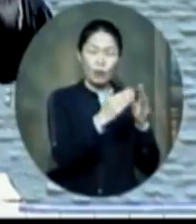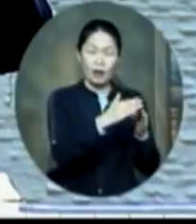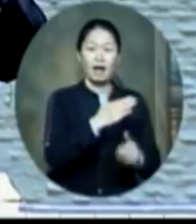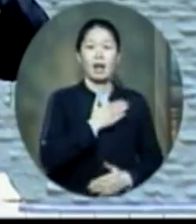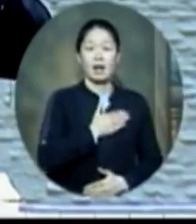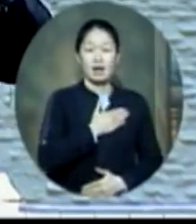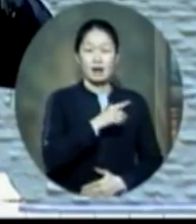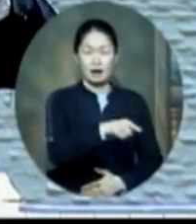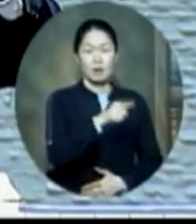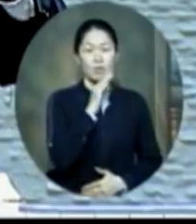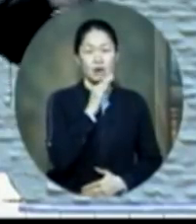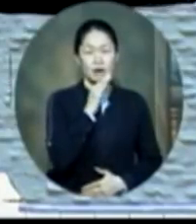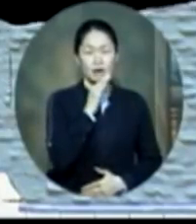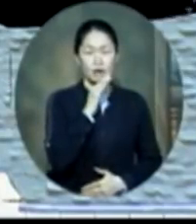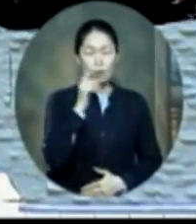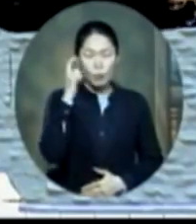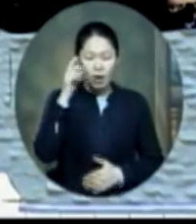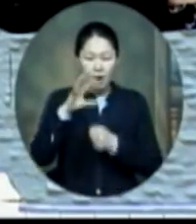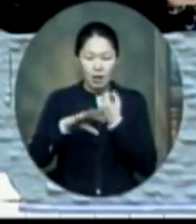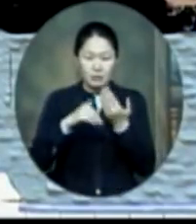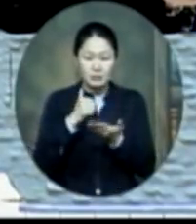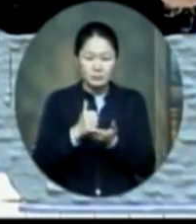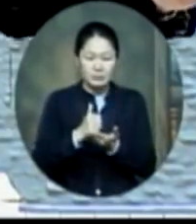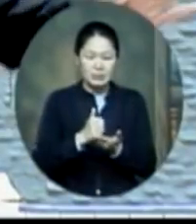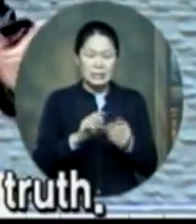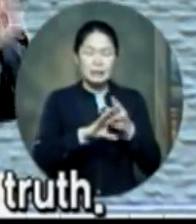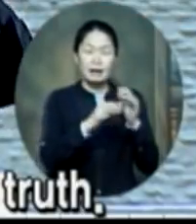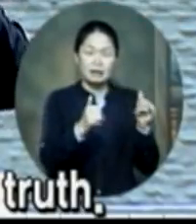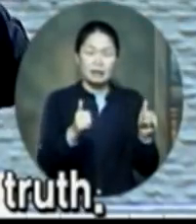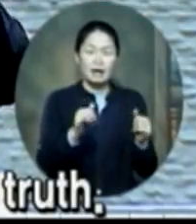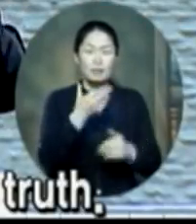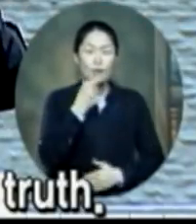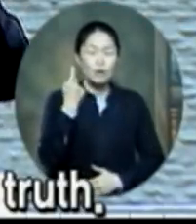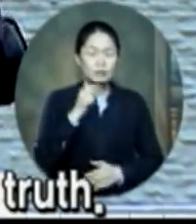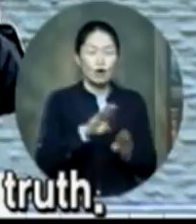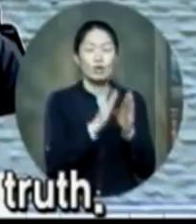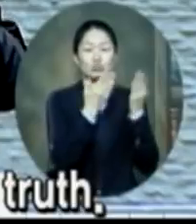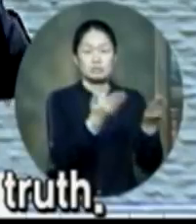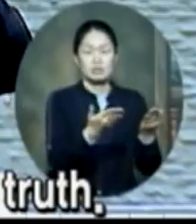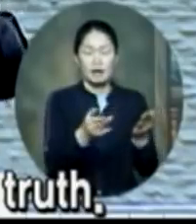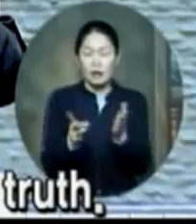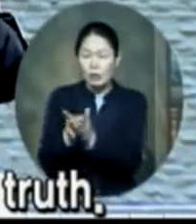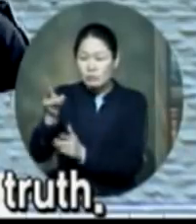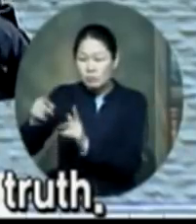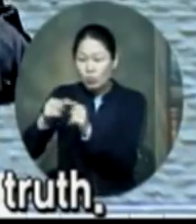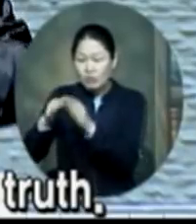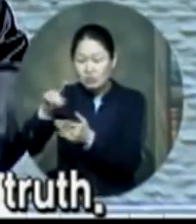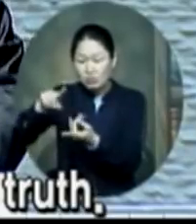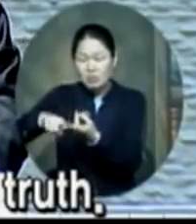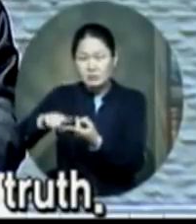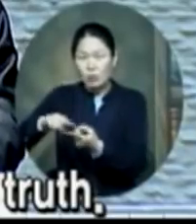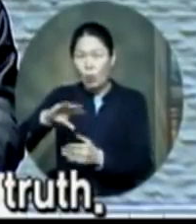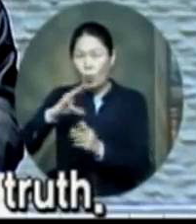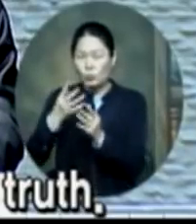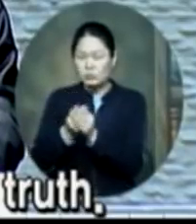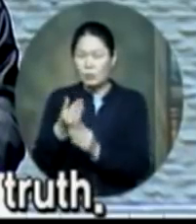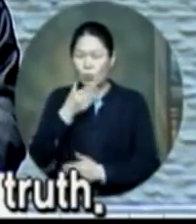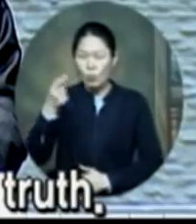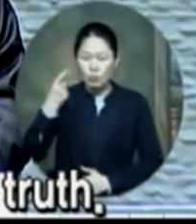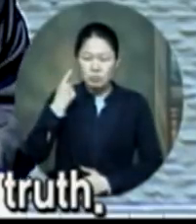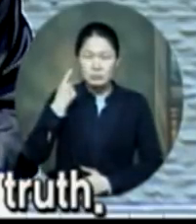하나님이 복음을 이방인들에게 열어주셨습니다. 예루살렘 교회는 아직까지 그 점에 대해서 온전한 복음으로 서 있지